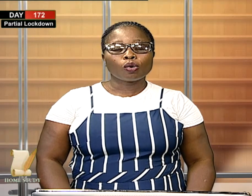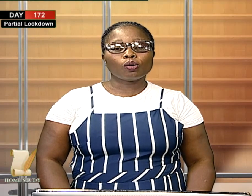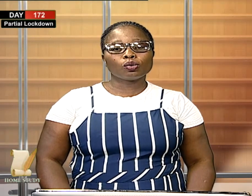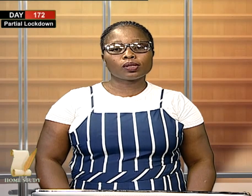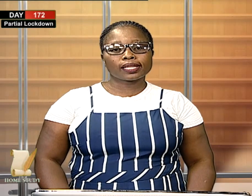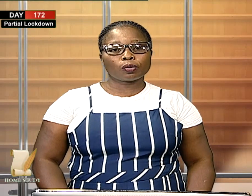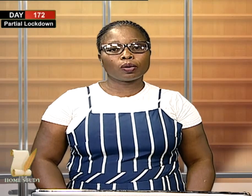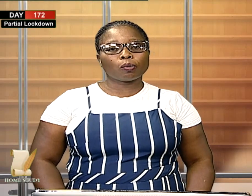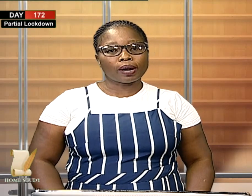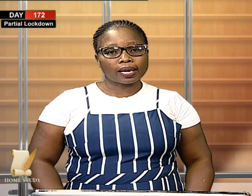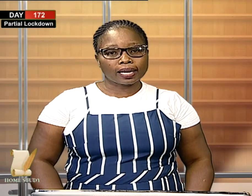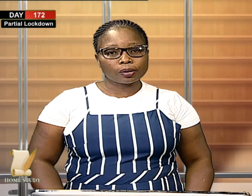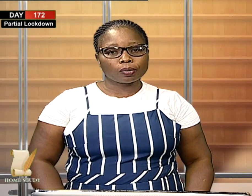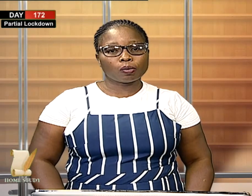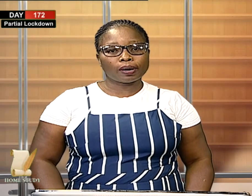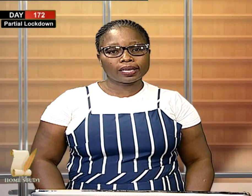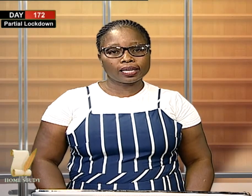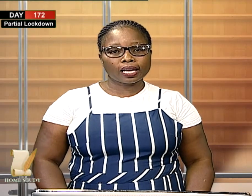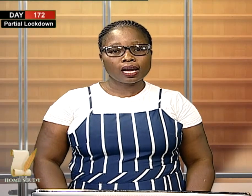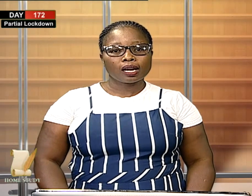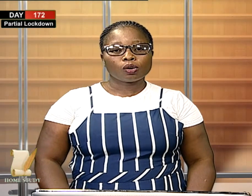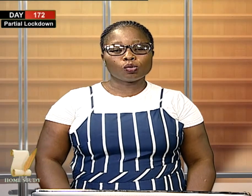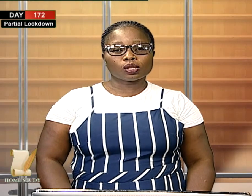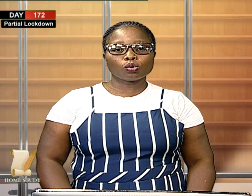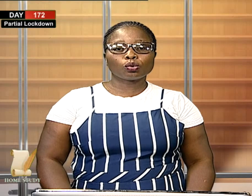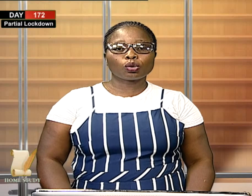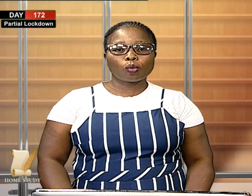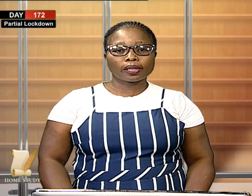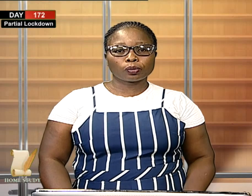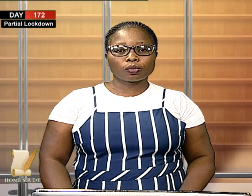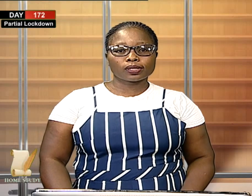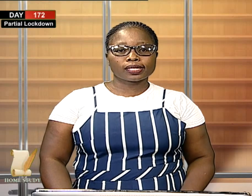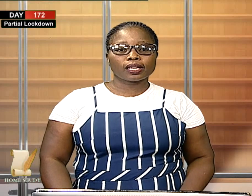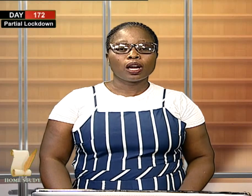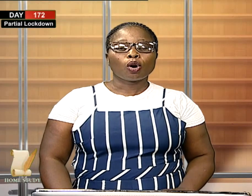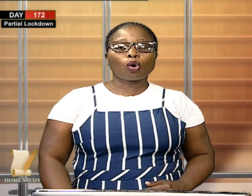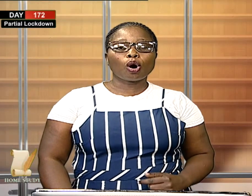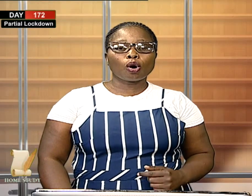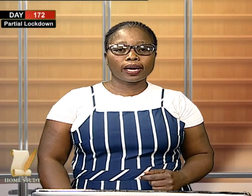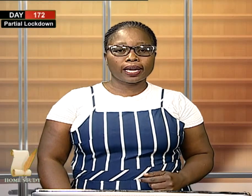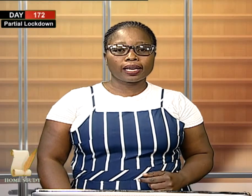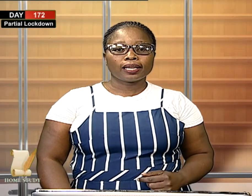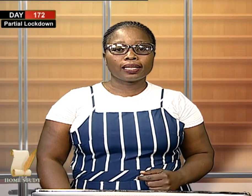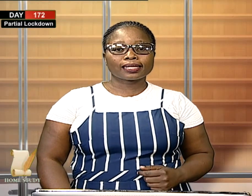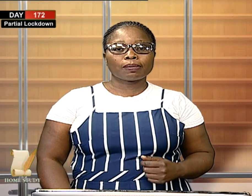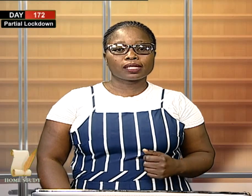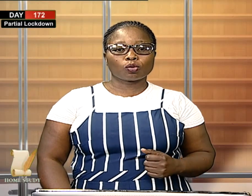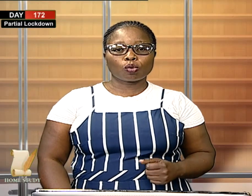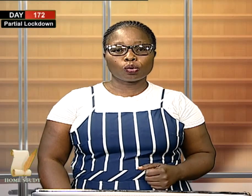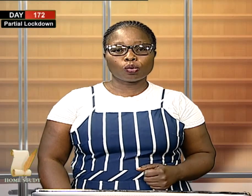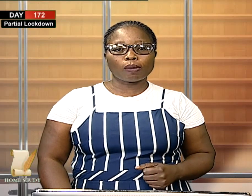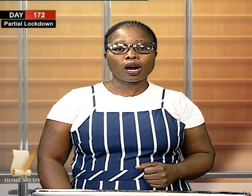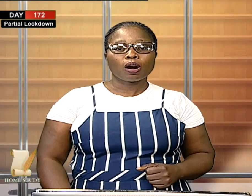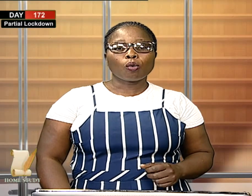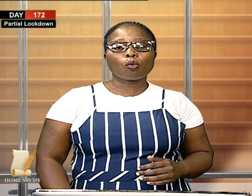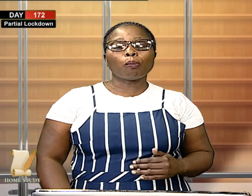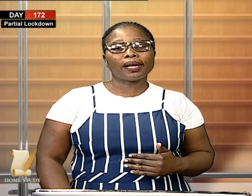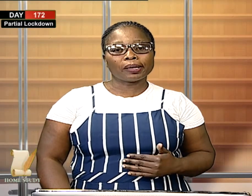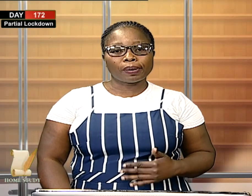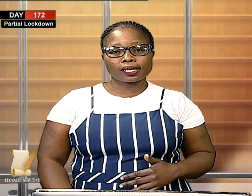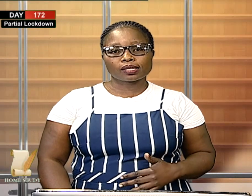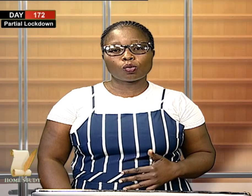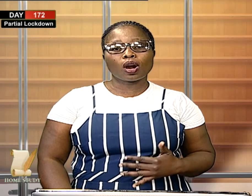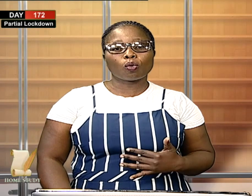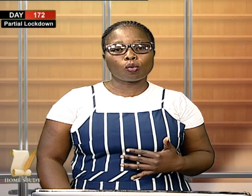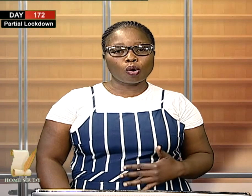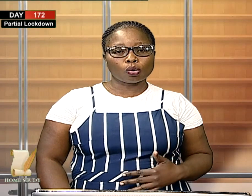sakho ungilungisele kwekubhala nekwekubhalela kuze kuthi utokwati kwekuthi konke lesitabe sikukhuluma